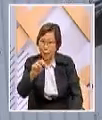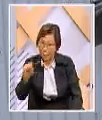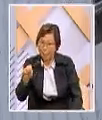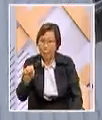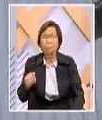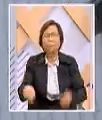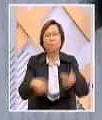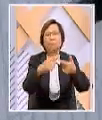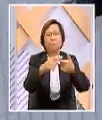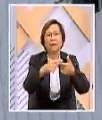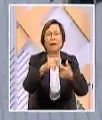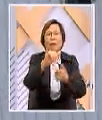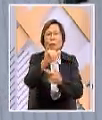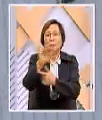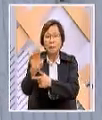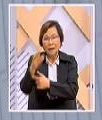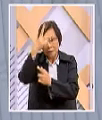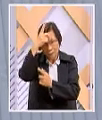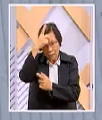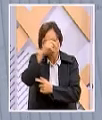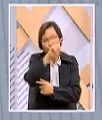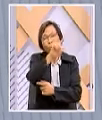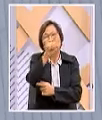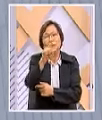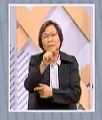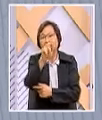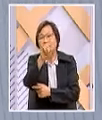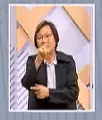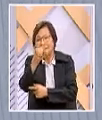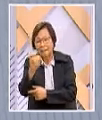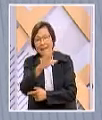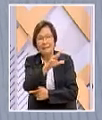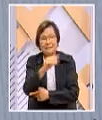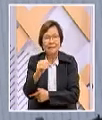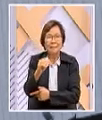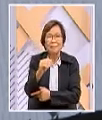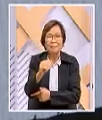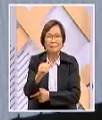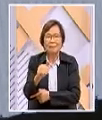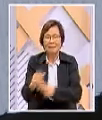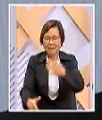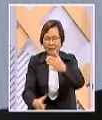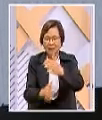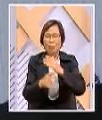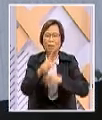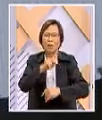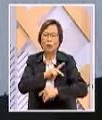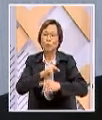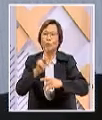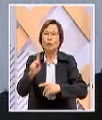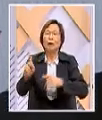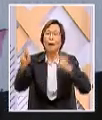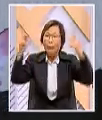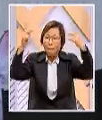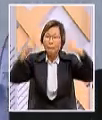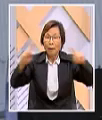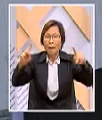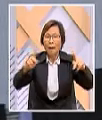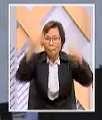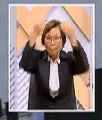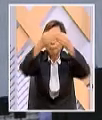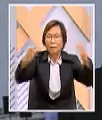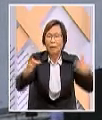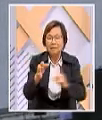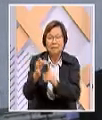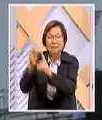Multimedia Malaysia yang berhormat Dato' Zahidi Zainal Abidin, juga Timbalan Ketua Pengarah Penyiaran Strategik